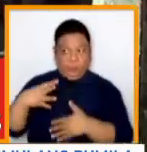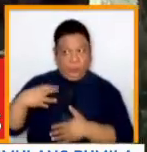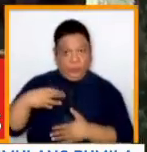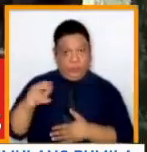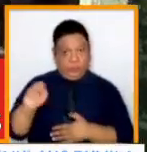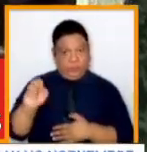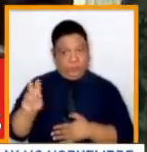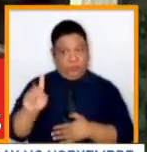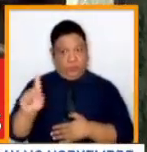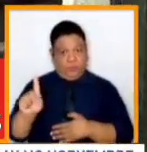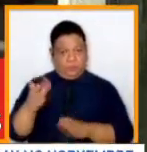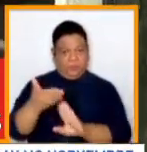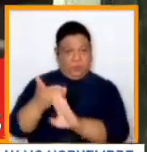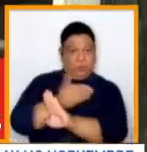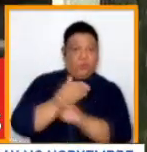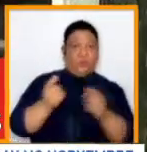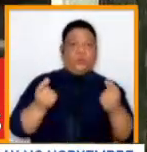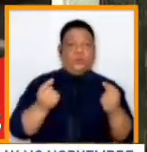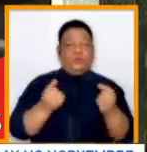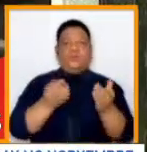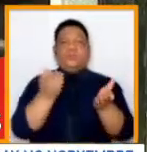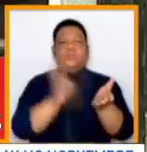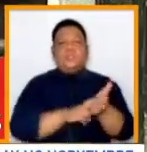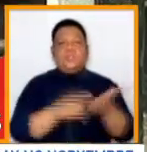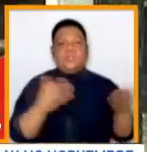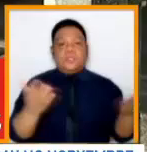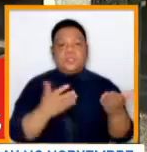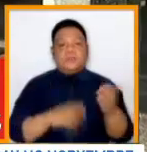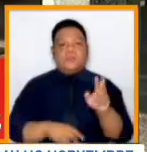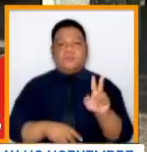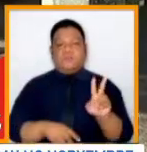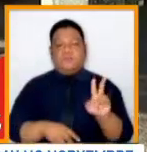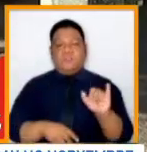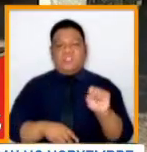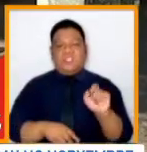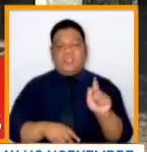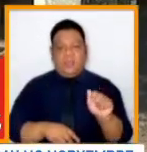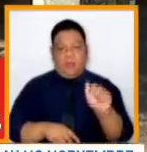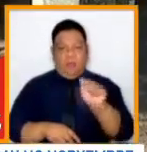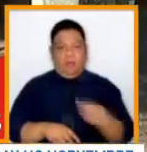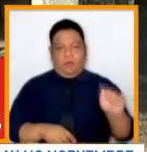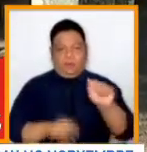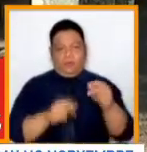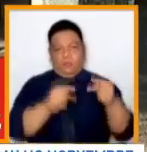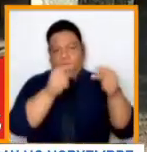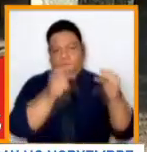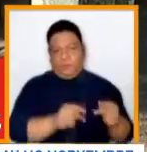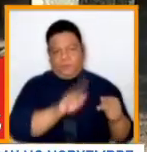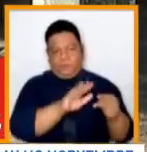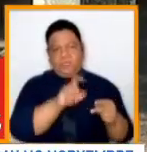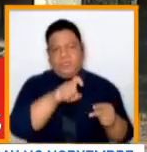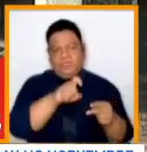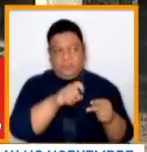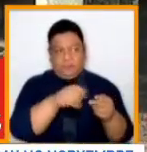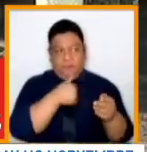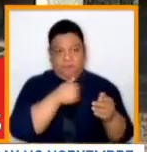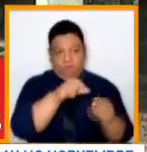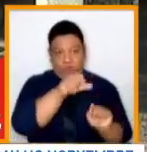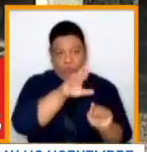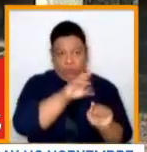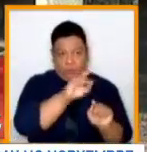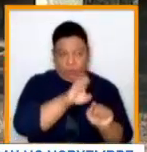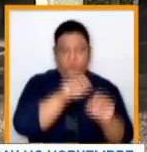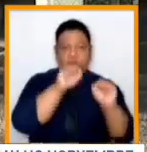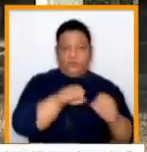na muna silang mag-register sa Visita app website dahil yan yung kakailanganin nila para makapasok dito. Yan ang unang balita dito